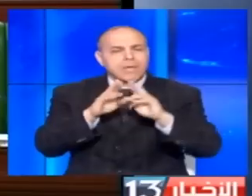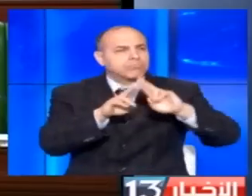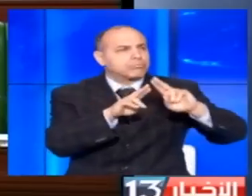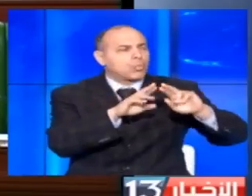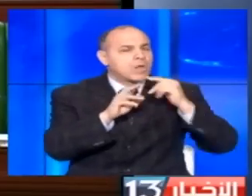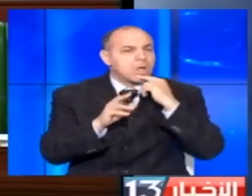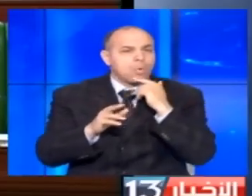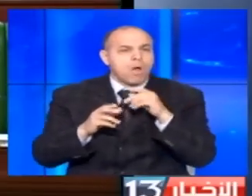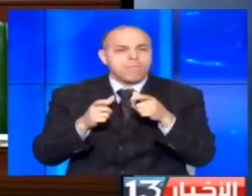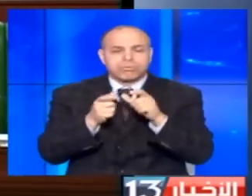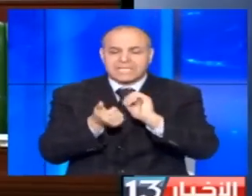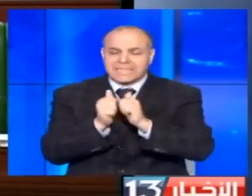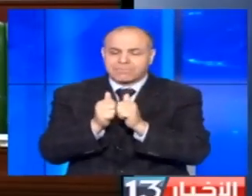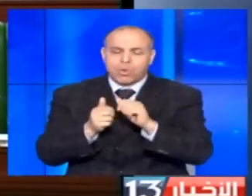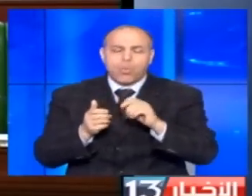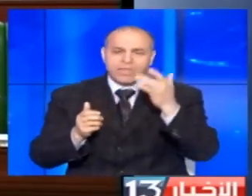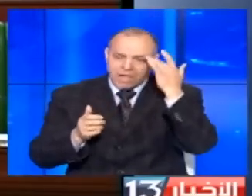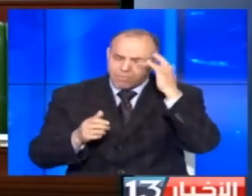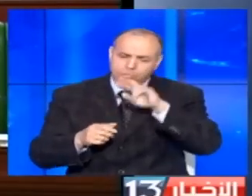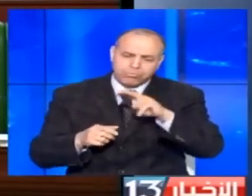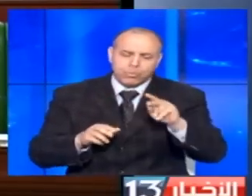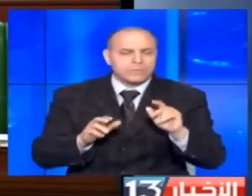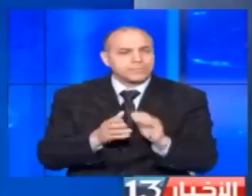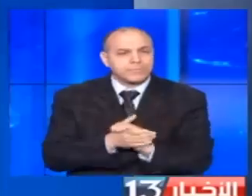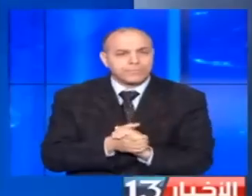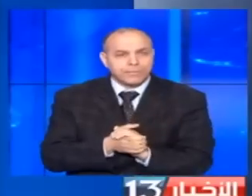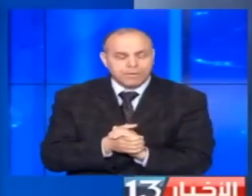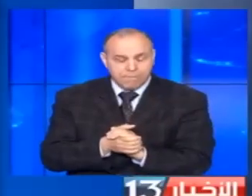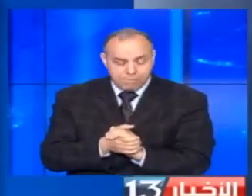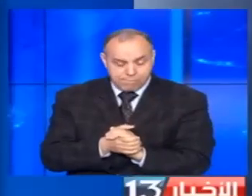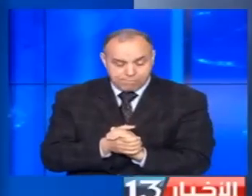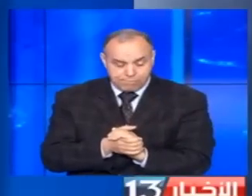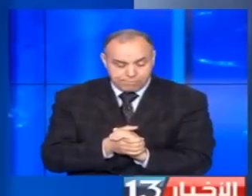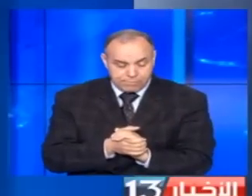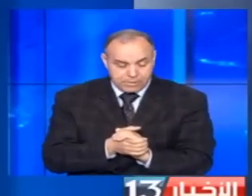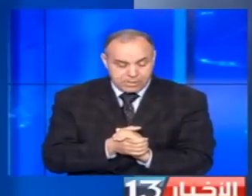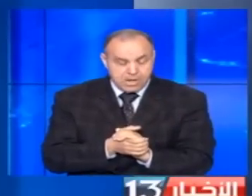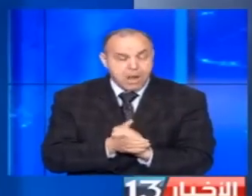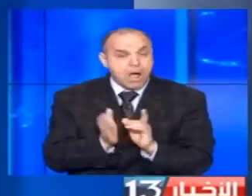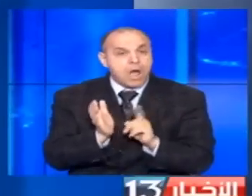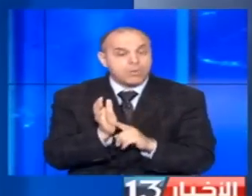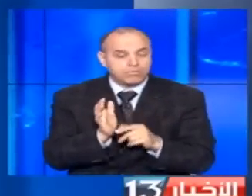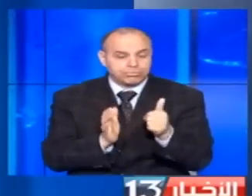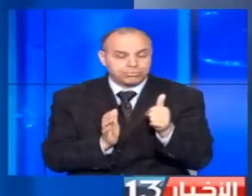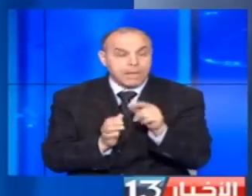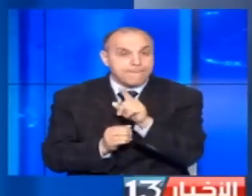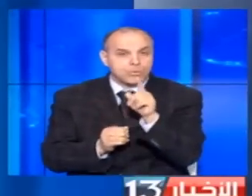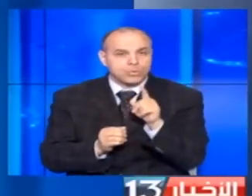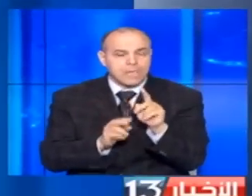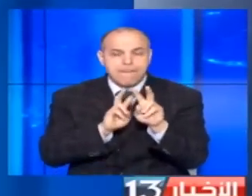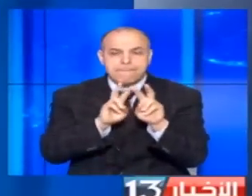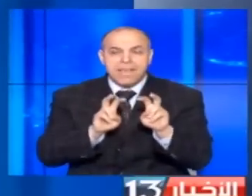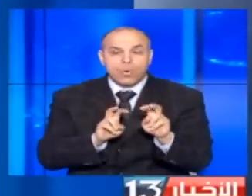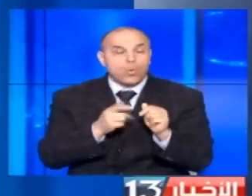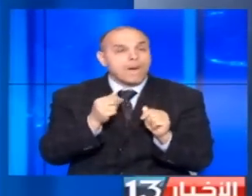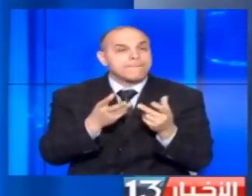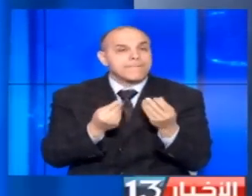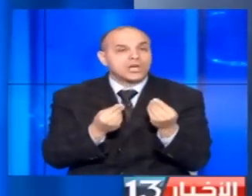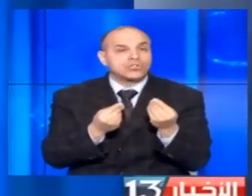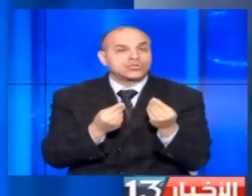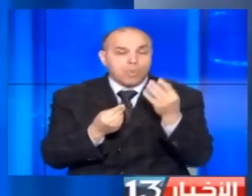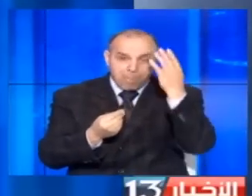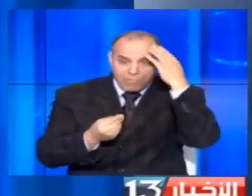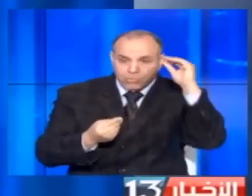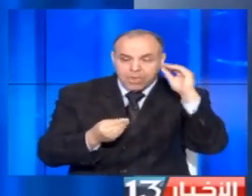والمنشات الرياضيه والثقافيه وما الى ذلك جوده القانون مساله تباحث بشانها عدد من